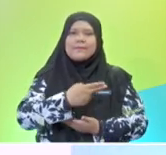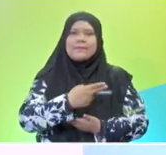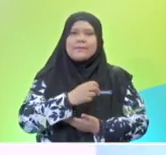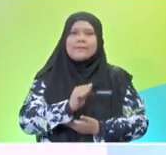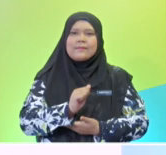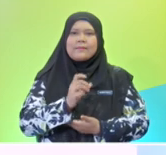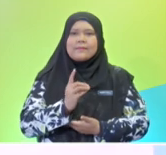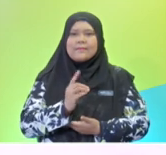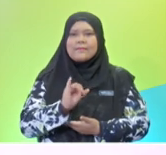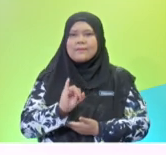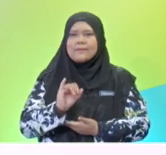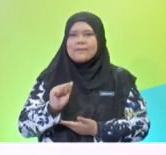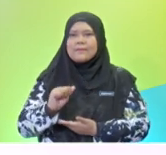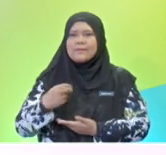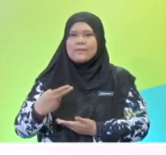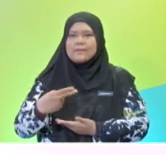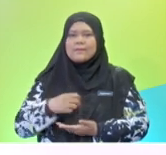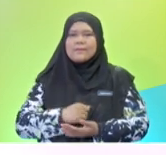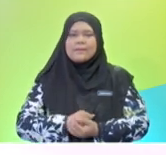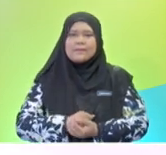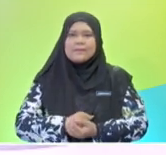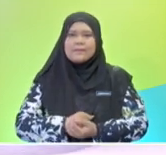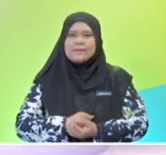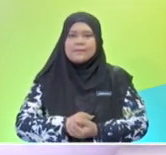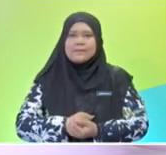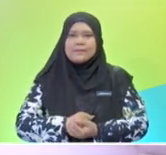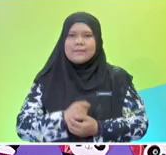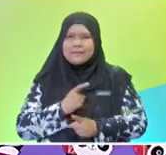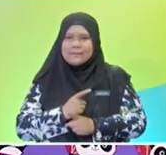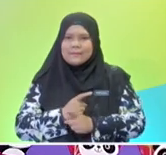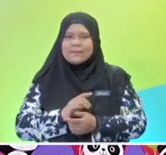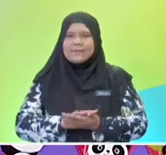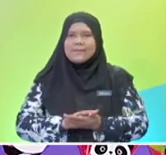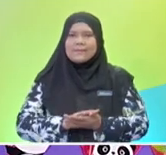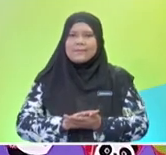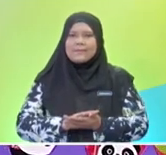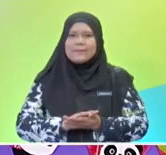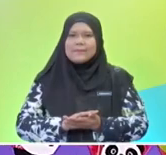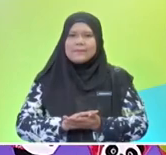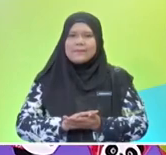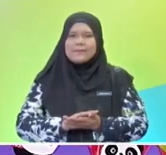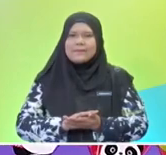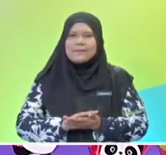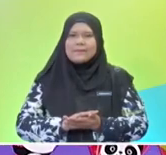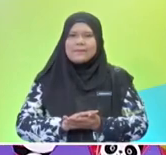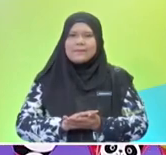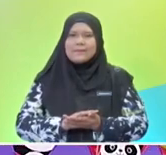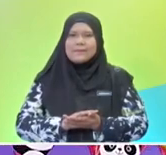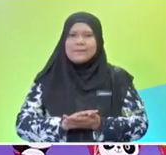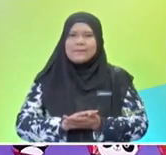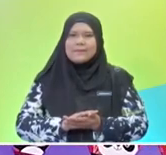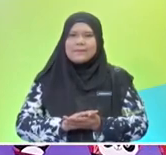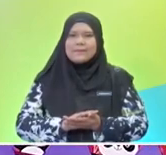hadiah. Hadiah, betul. Hadiah. Inilah hadiah ya cikgu. Dan pada ibu saya di rumah. Ahis. Ha. Ya.